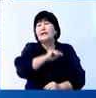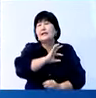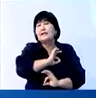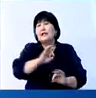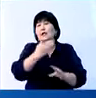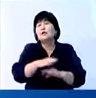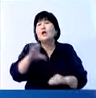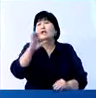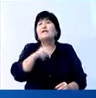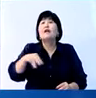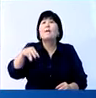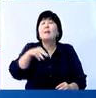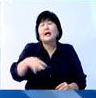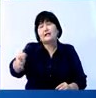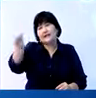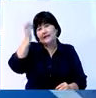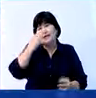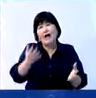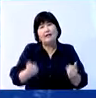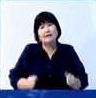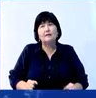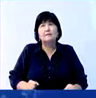үздігі София Мақашеваны еске алды.